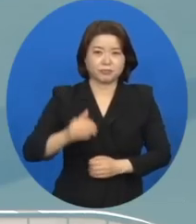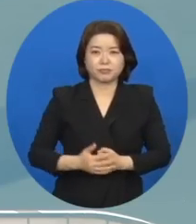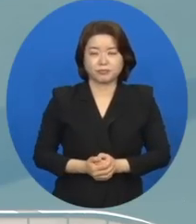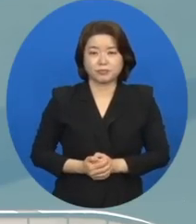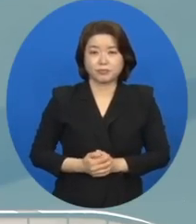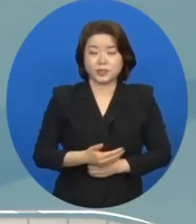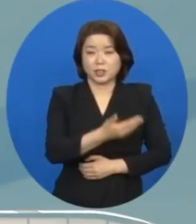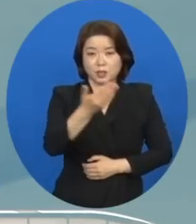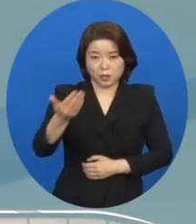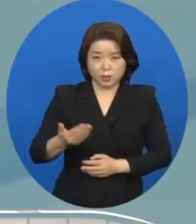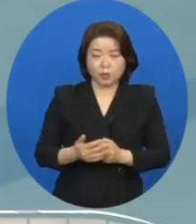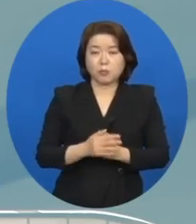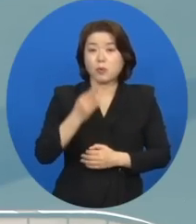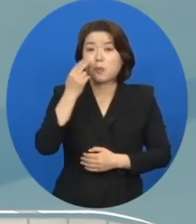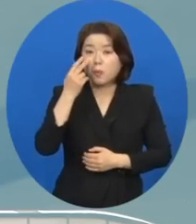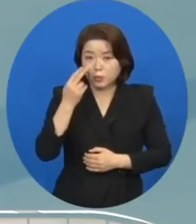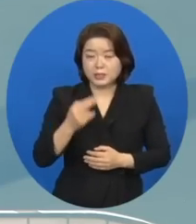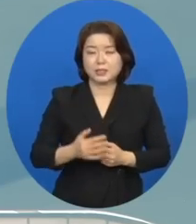여러분, 혹시